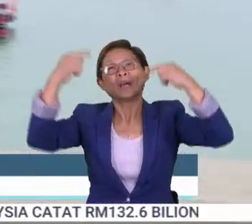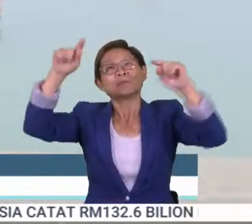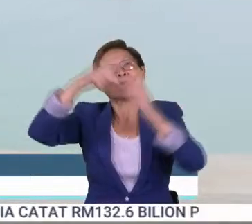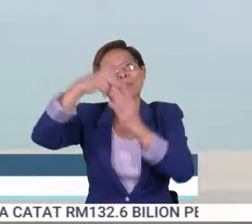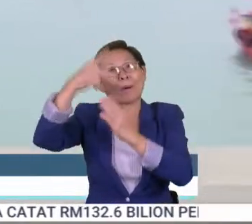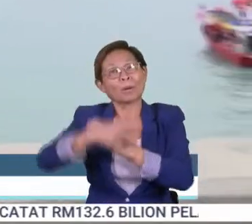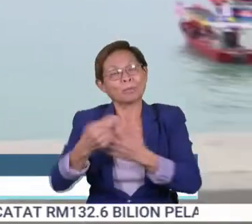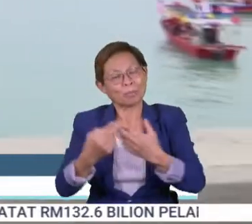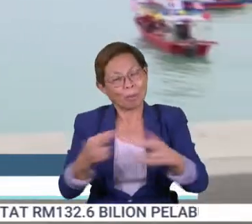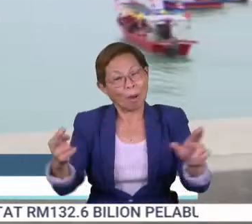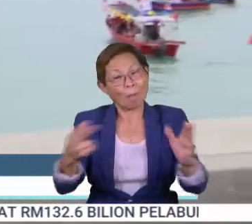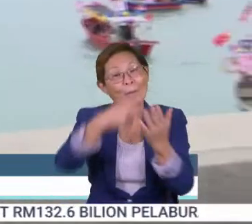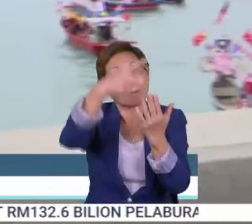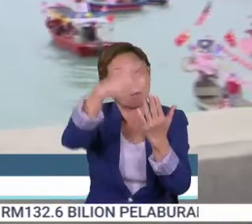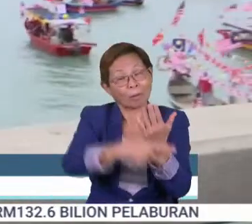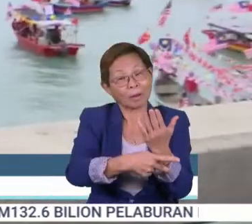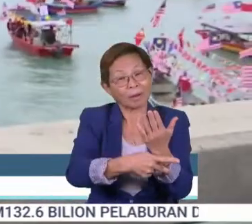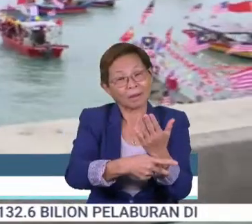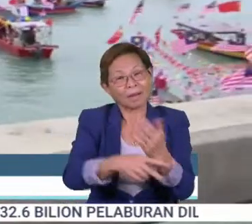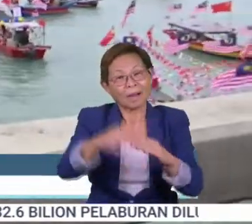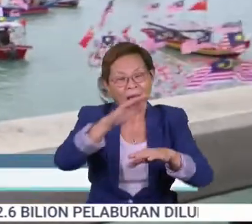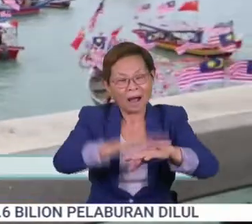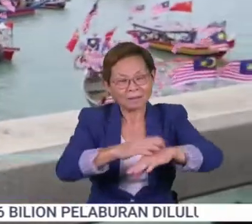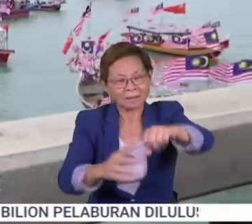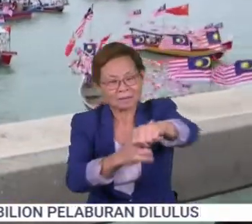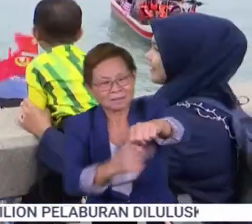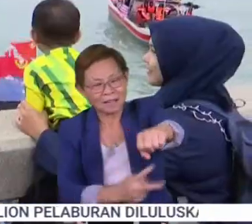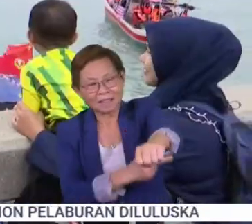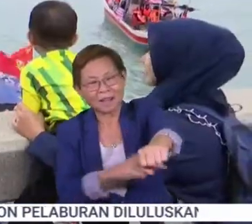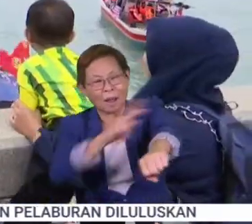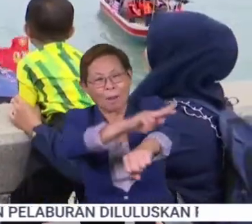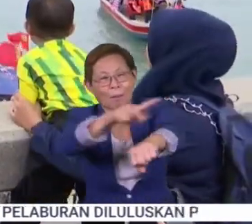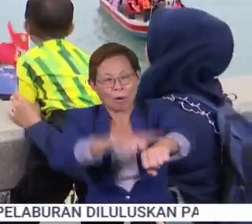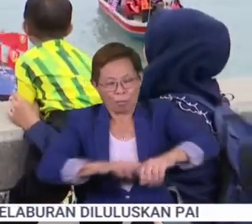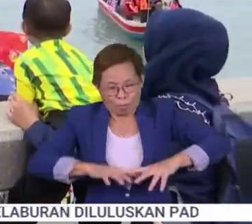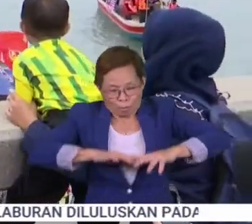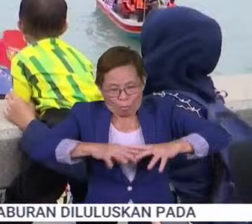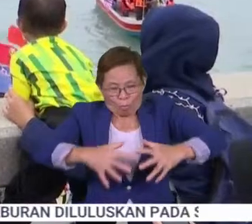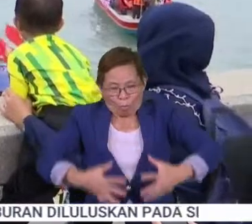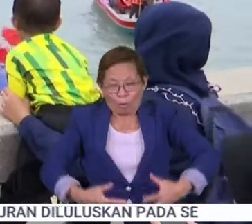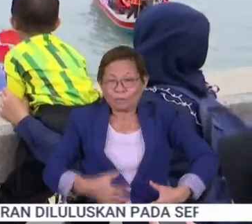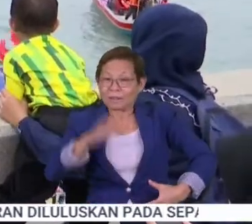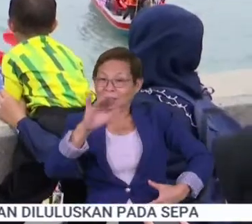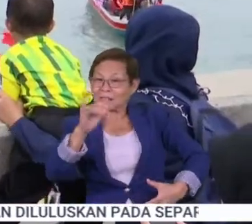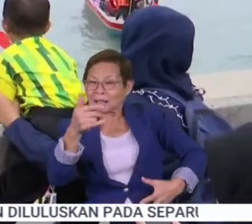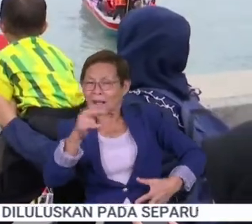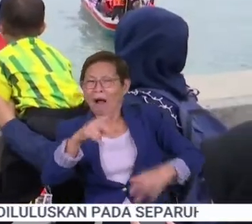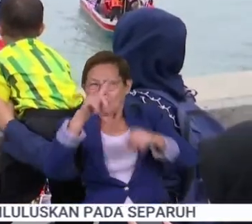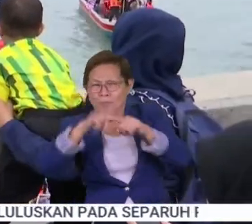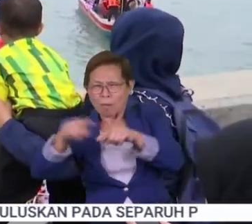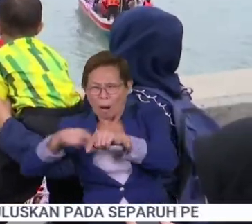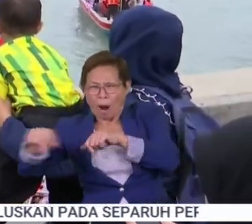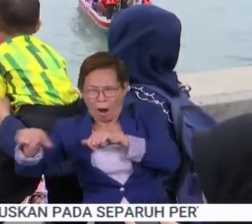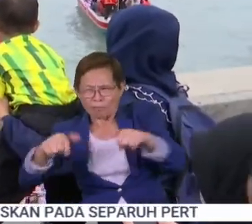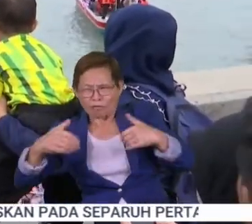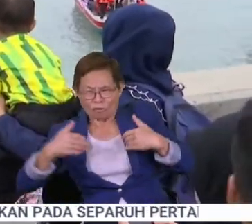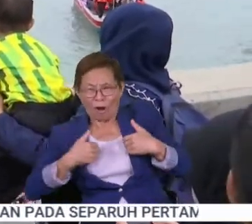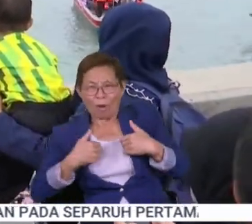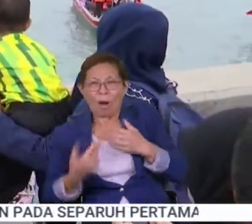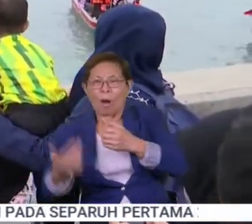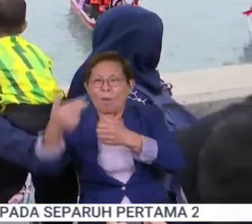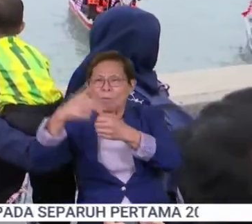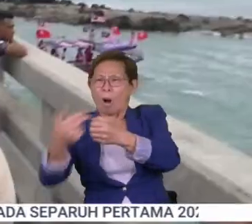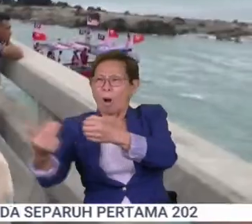Beliau merasmikan program berkenaan di atas Jambatan Pulau Bunting, Yan. Pelbagai aktiviti turut diadakan melibatkan kehadiran